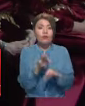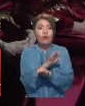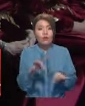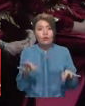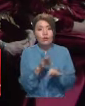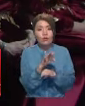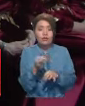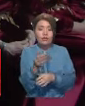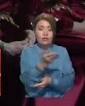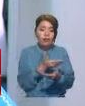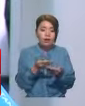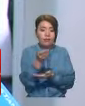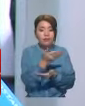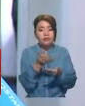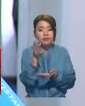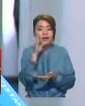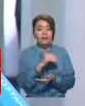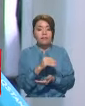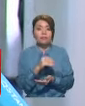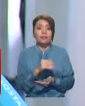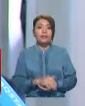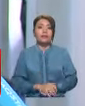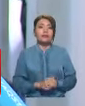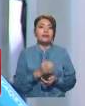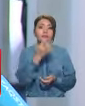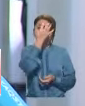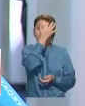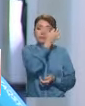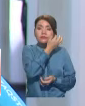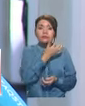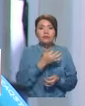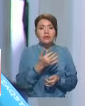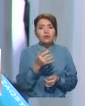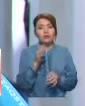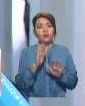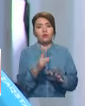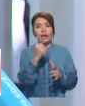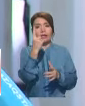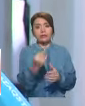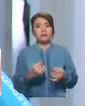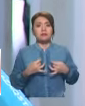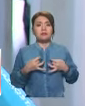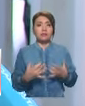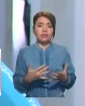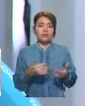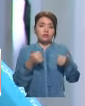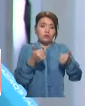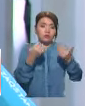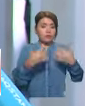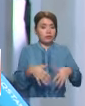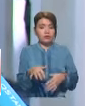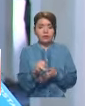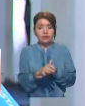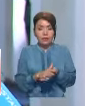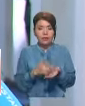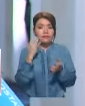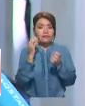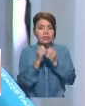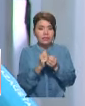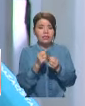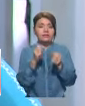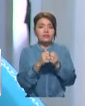но и вдоволь пообщаться. Это не должно ограничиваться только празднованием в течение одного дня. Проблема пожилых людей